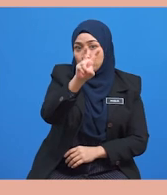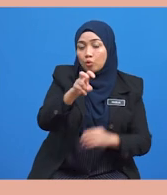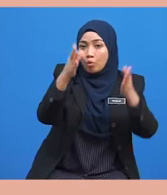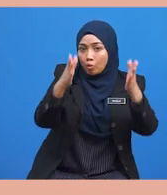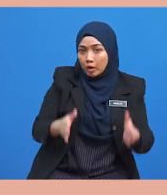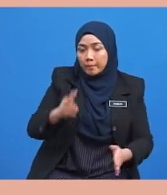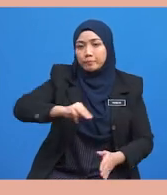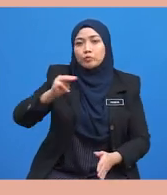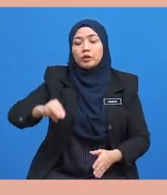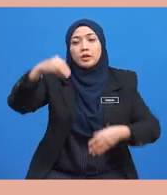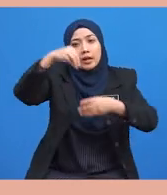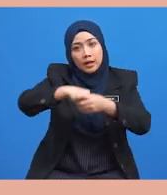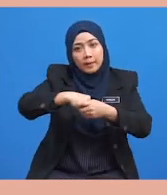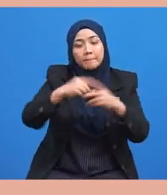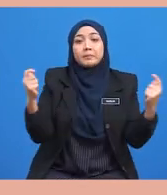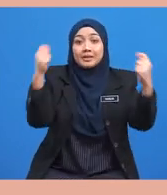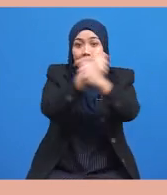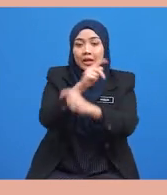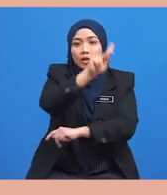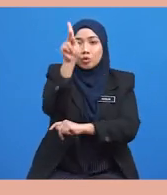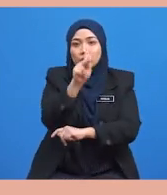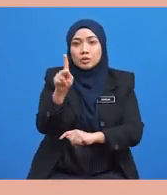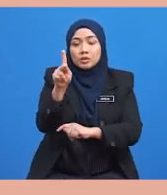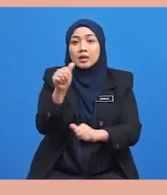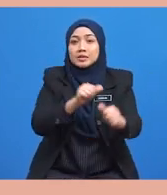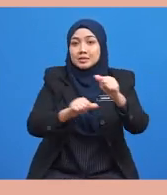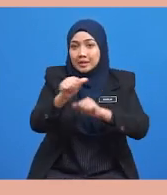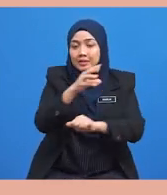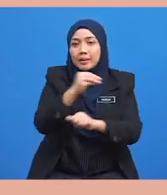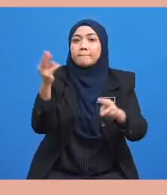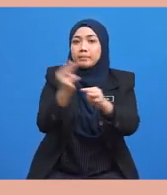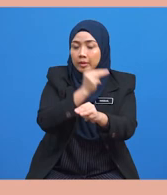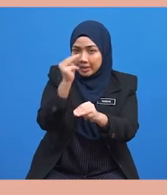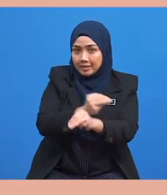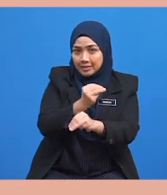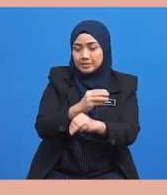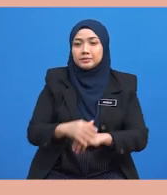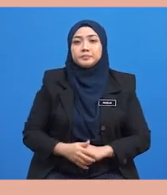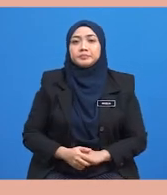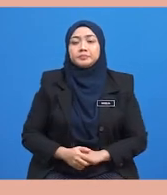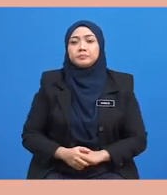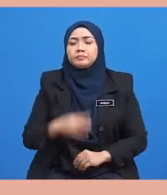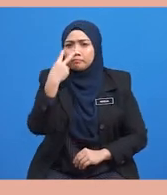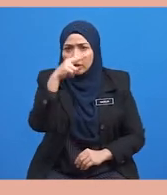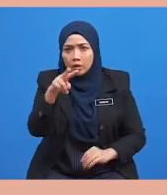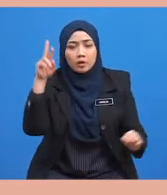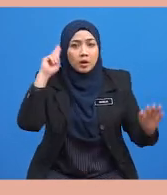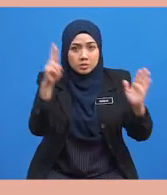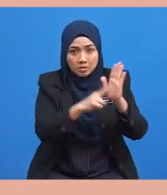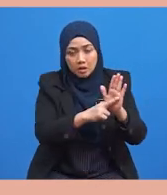ini dalam satu pertandingan kuis sains dan matematik. Daripada rajah plot titik